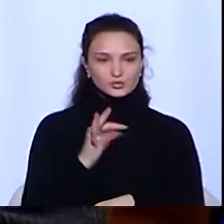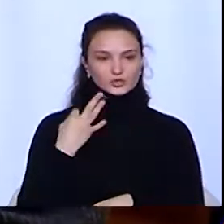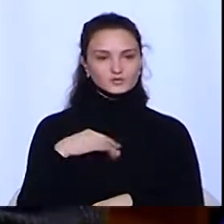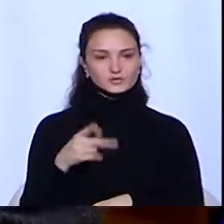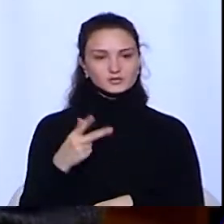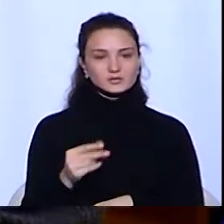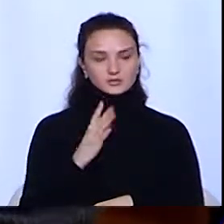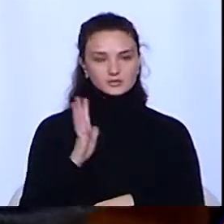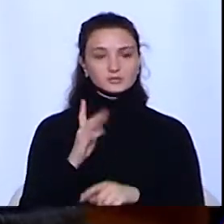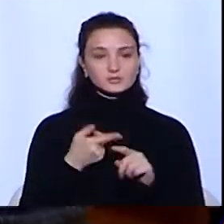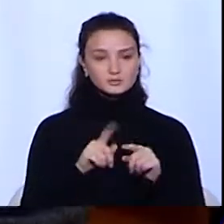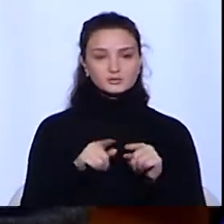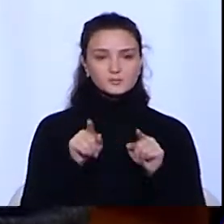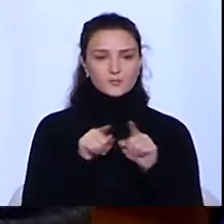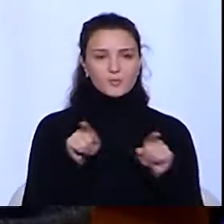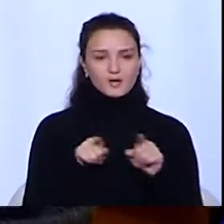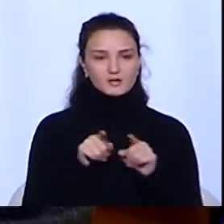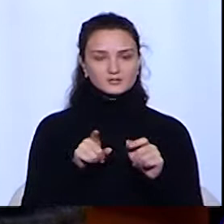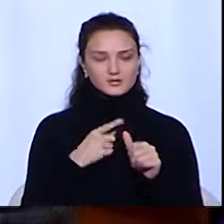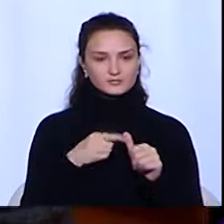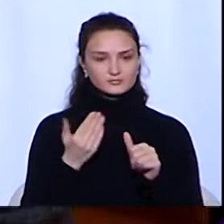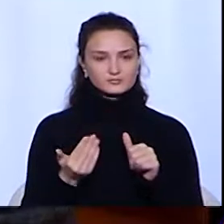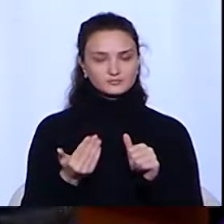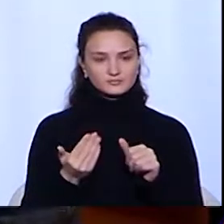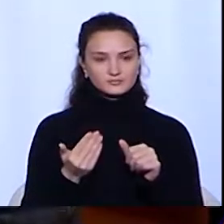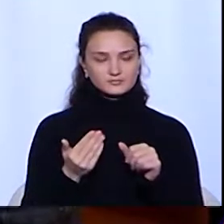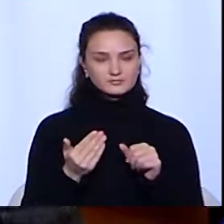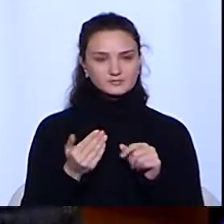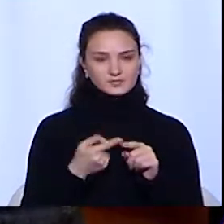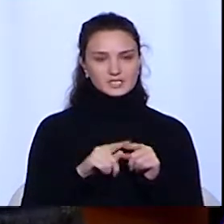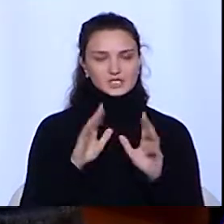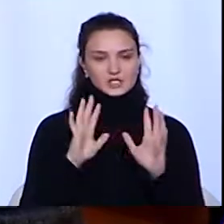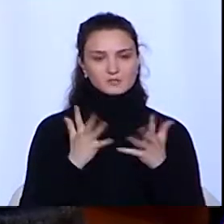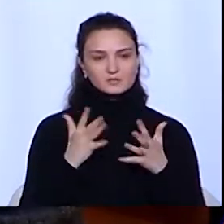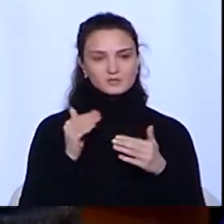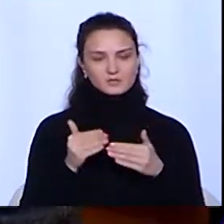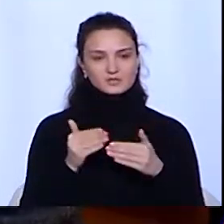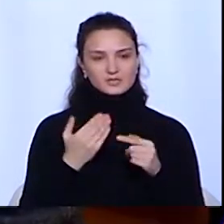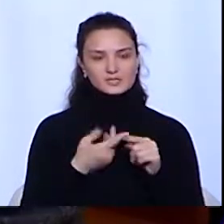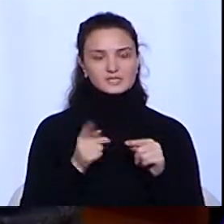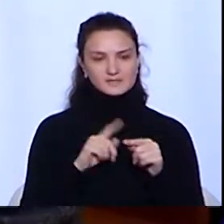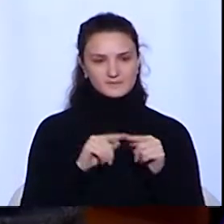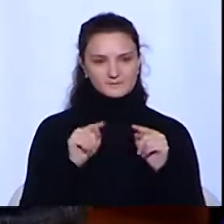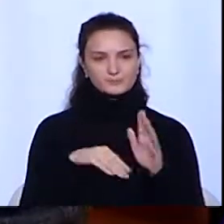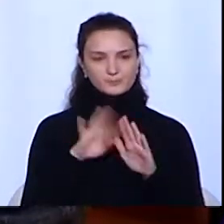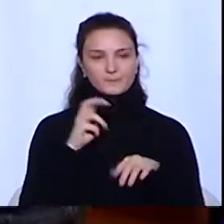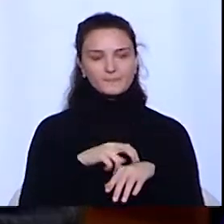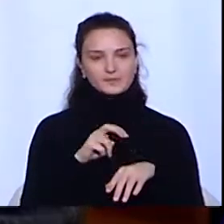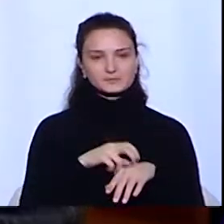არის ანტიპროპაგანდა, მეტი არაფერი ამ ვაქცინის. ასეთ შემთხვევაში ეს უფრო